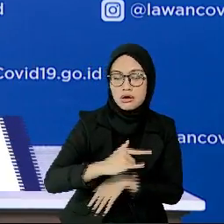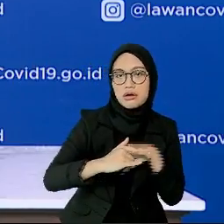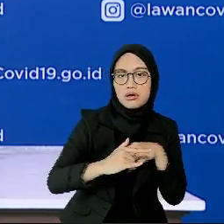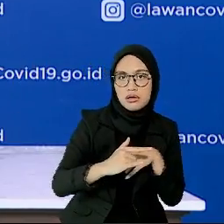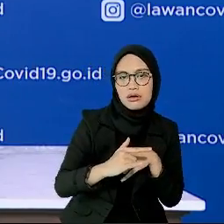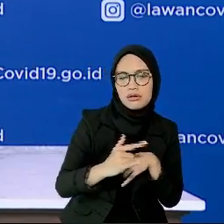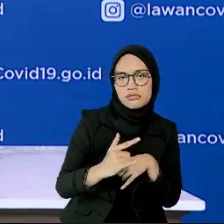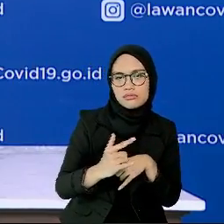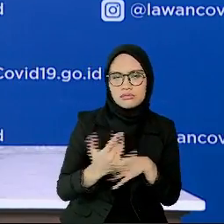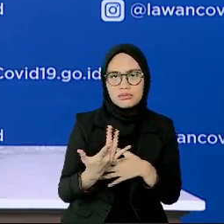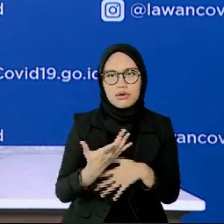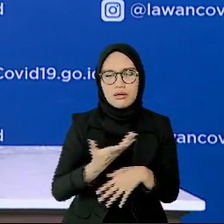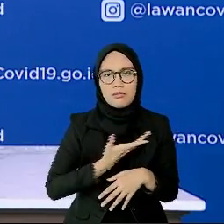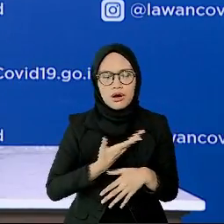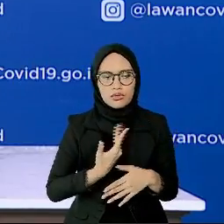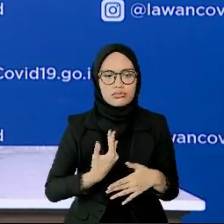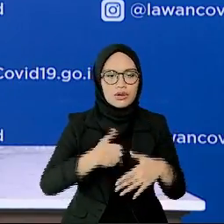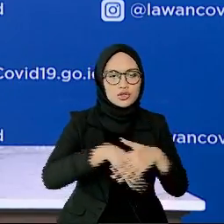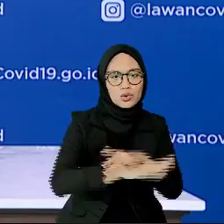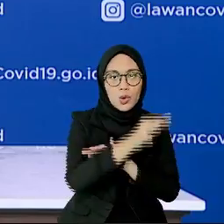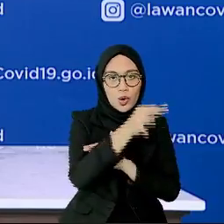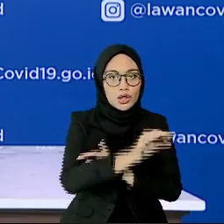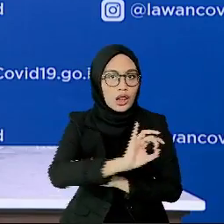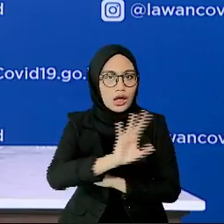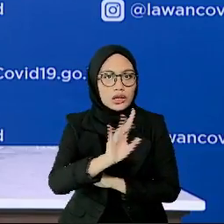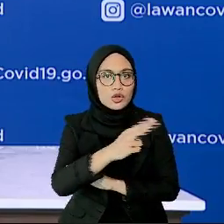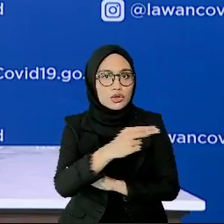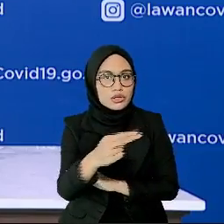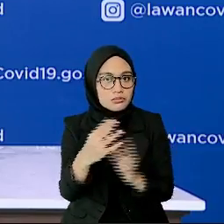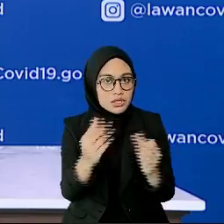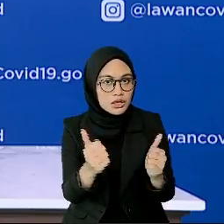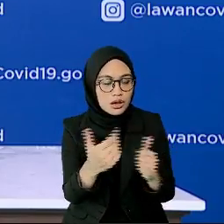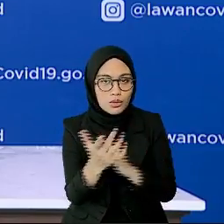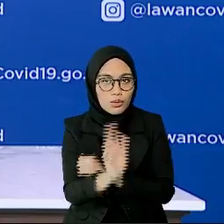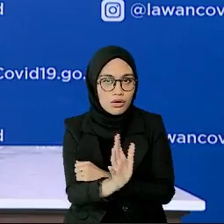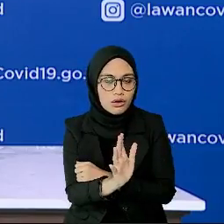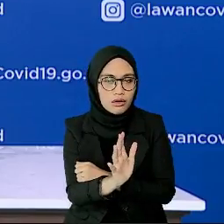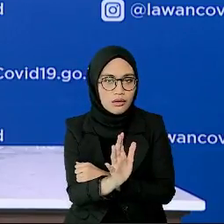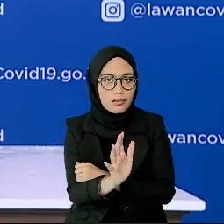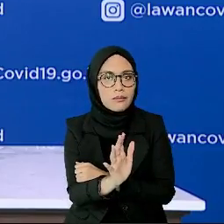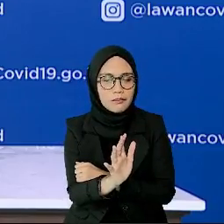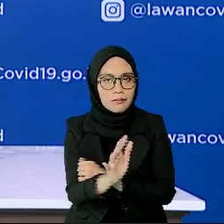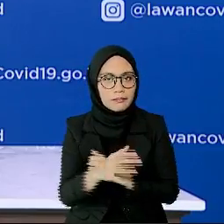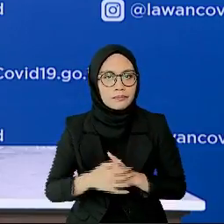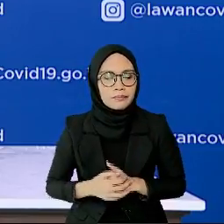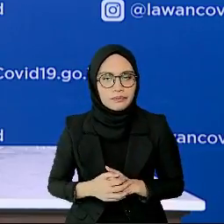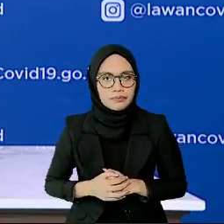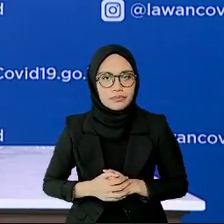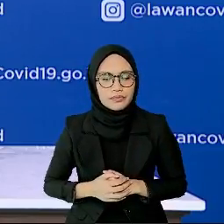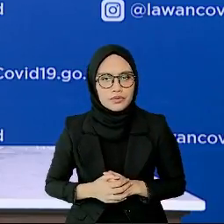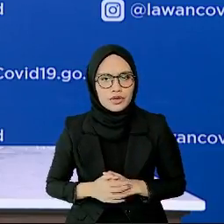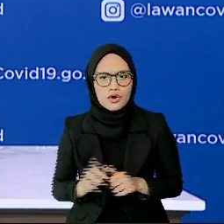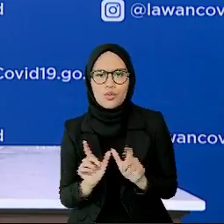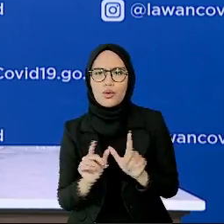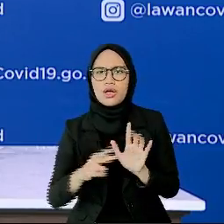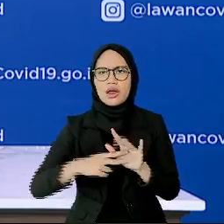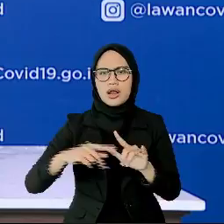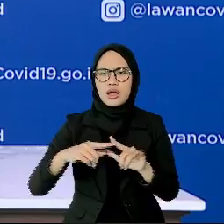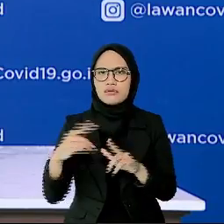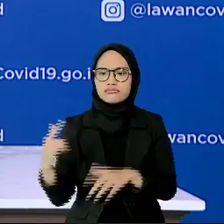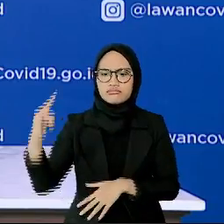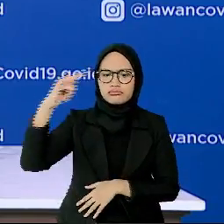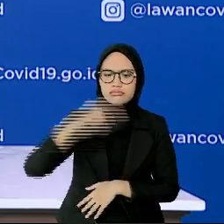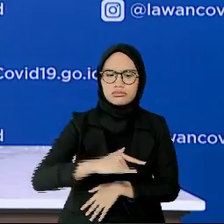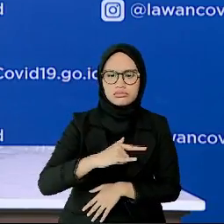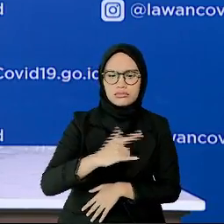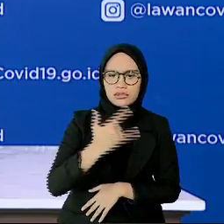atau Kepulauan Riau dengan perjalanan lokal? Jika kondisi perjalanannya demikian, apakah orang asing nantinya tetap bisa diterima